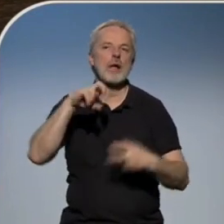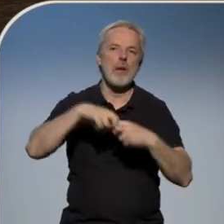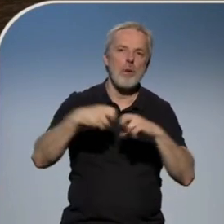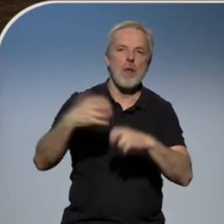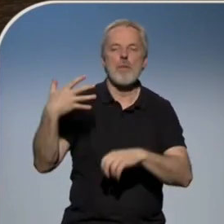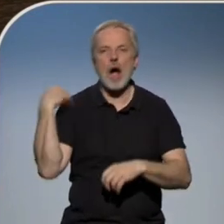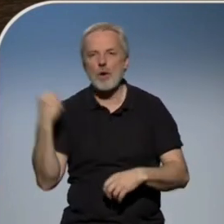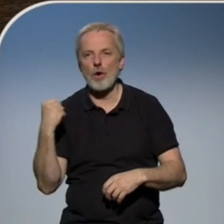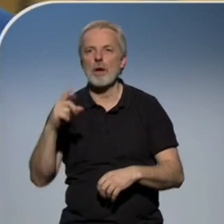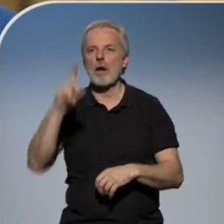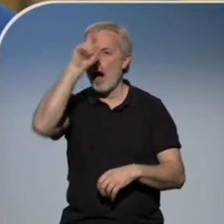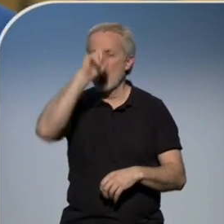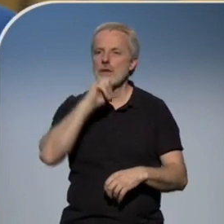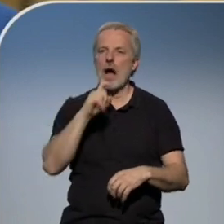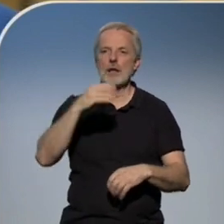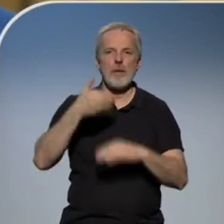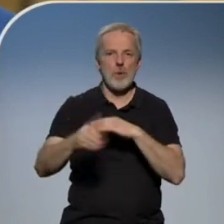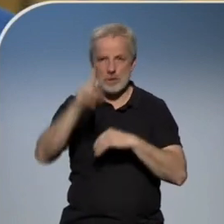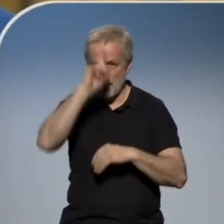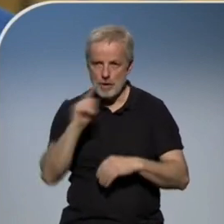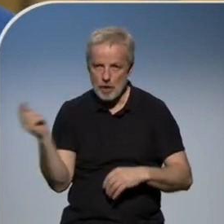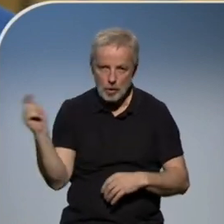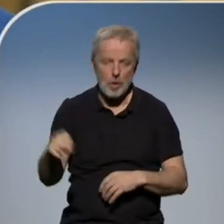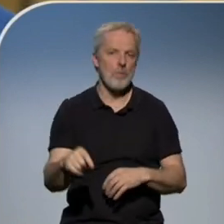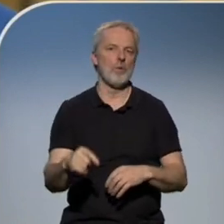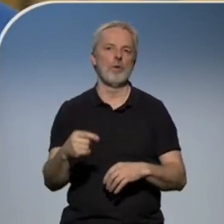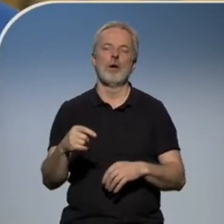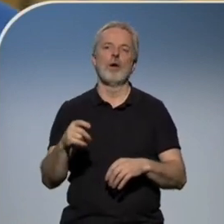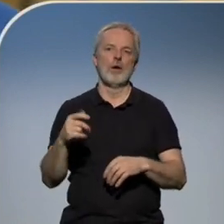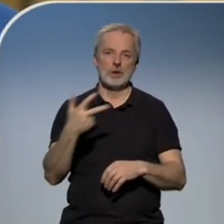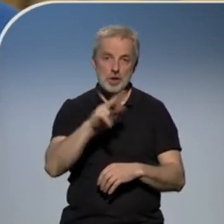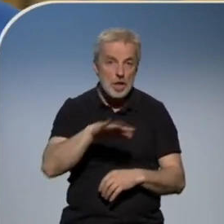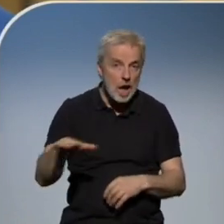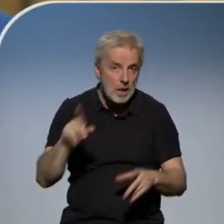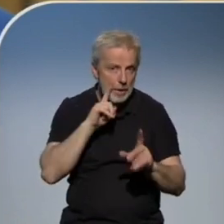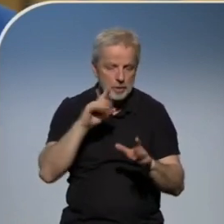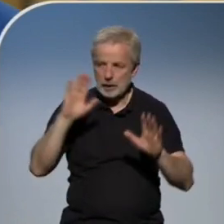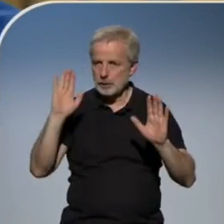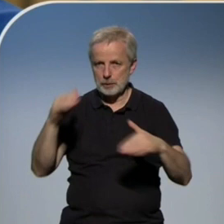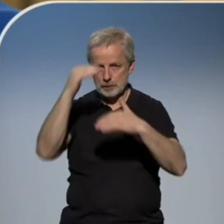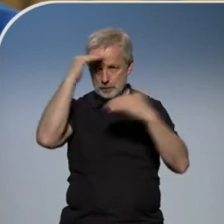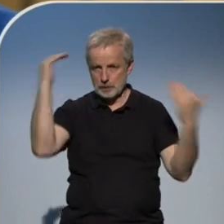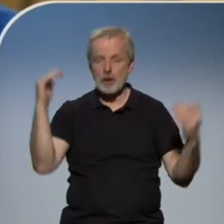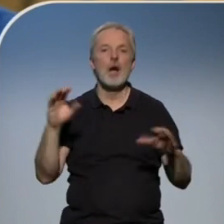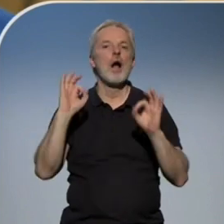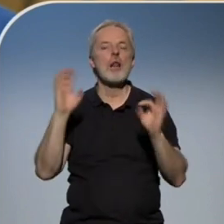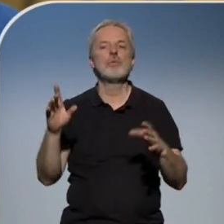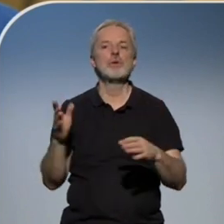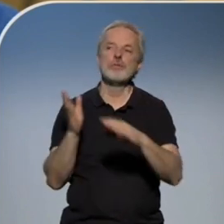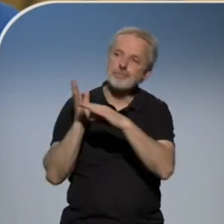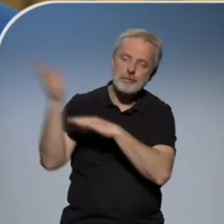tatínek přichází pozdě večer domů, do toho má 2-3 děti, to se prostě zvládnout nedá. Jo. Takže spíš mít kamarádku, mít tu možnost